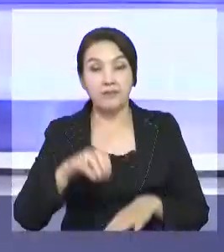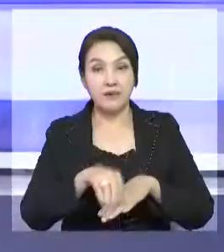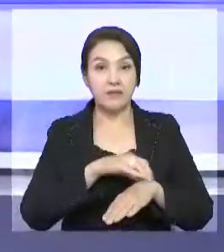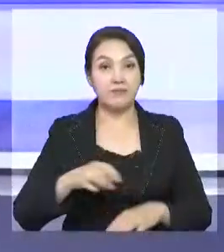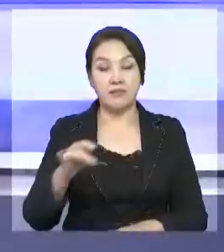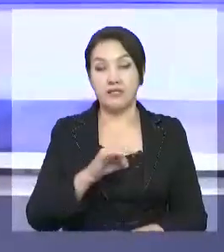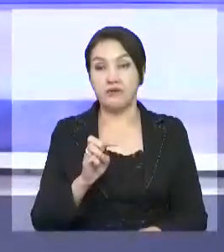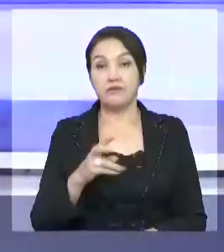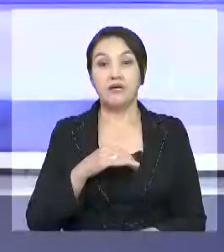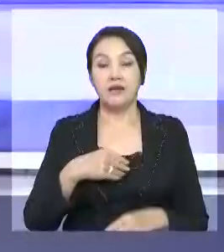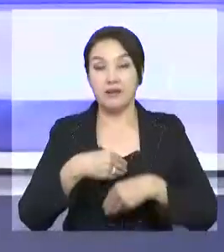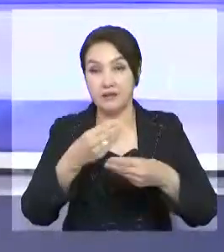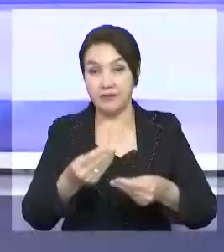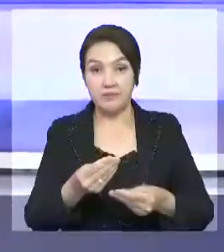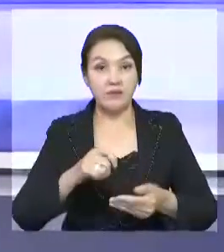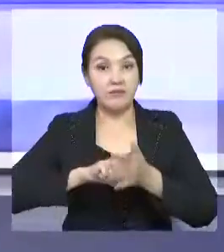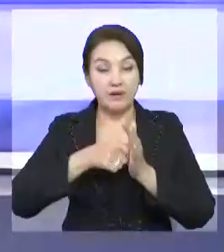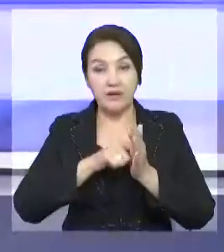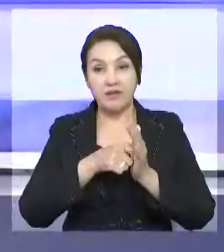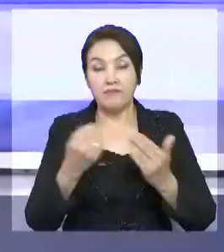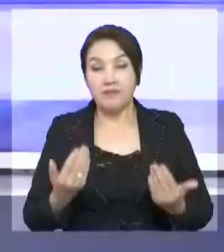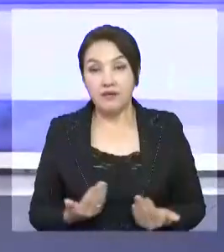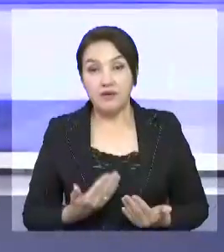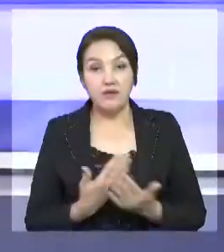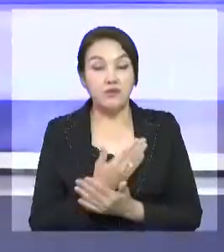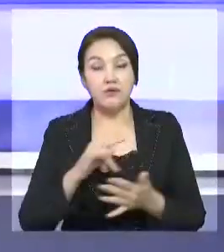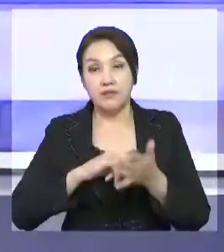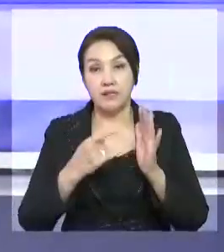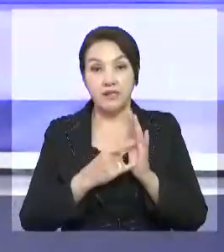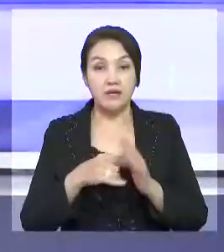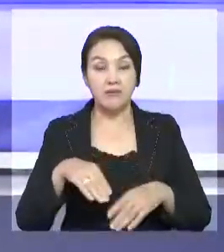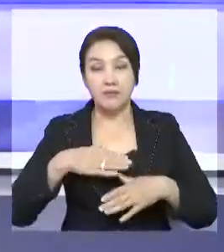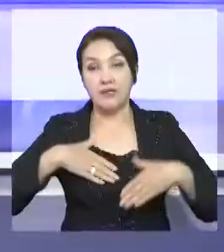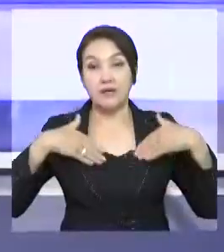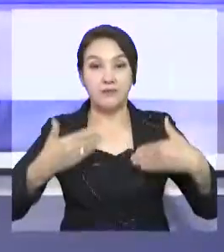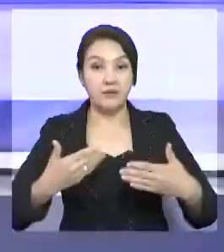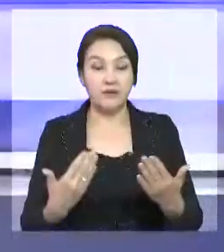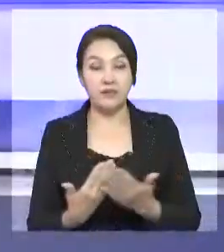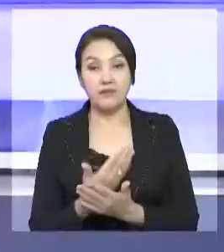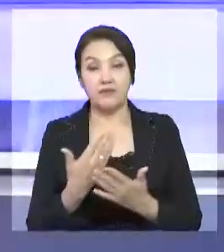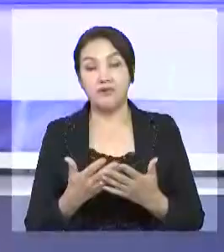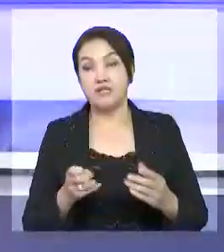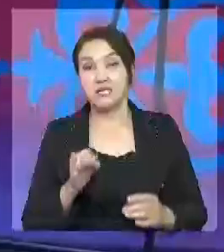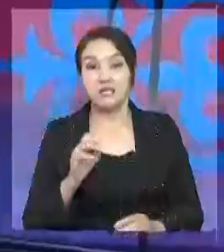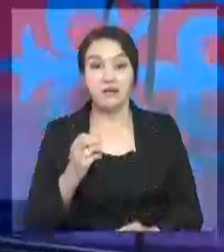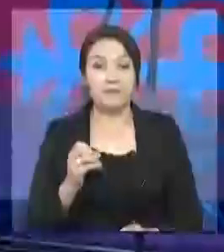района Дархан Ермагамбетов торжественно вручил жителям ключи от новых квартир и поздравил их с новосельем.